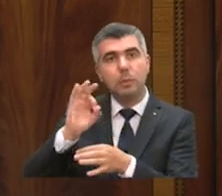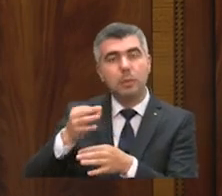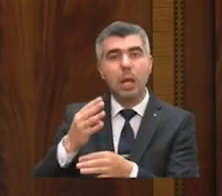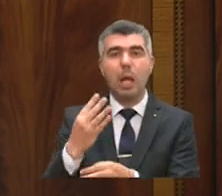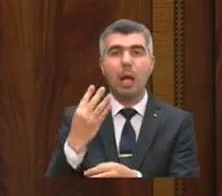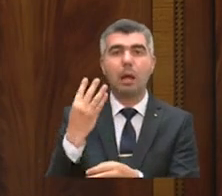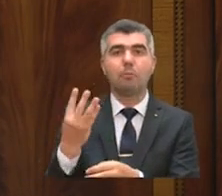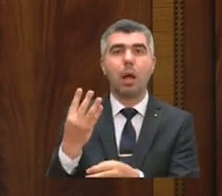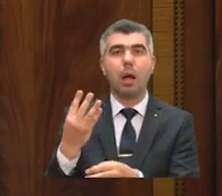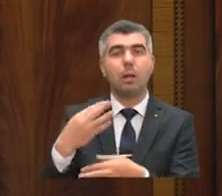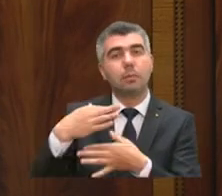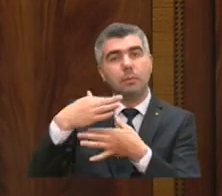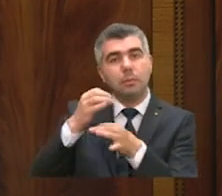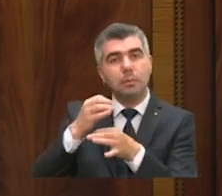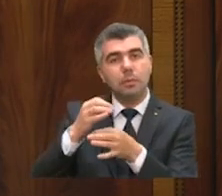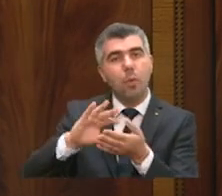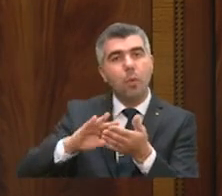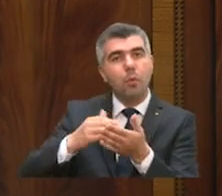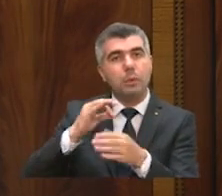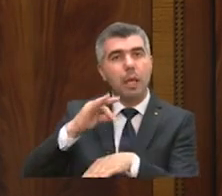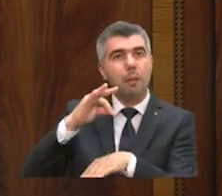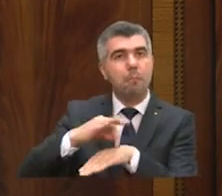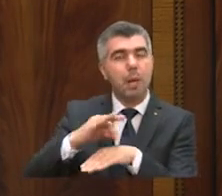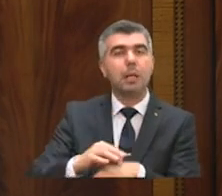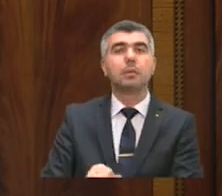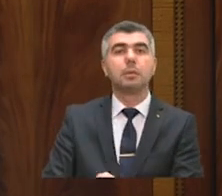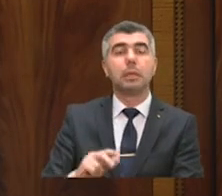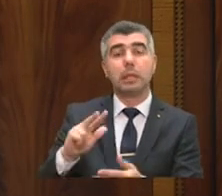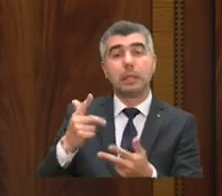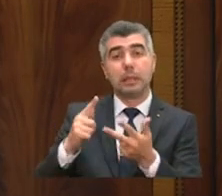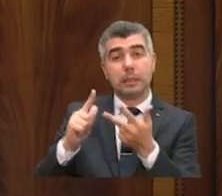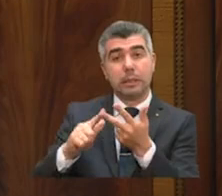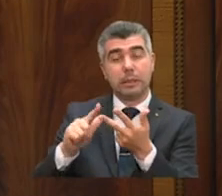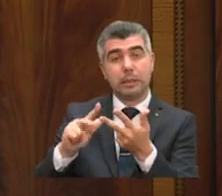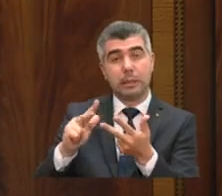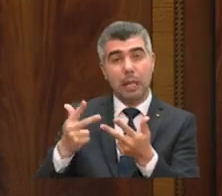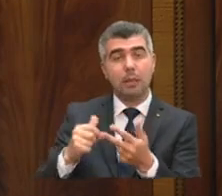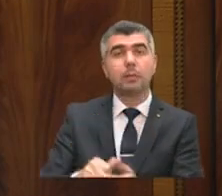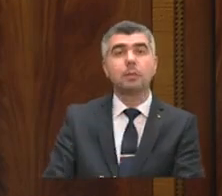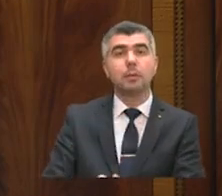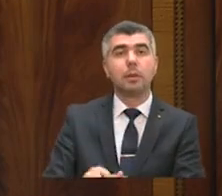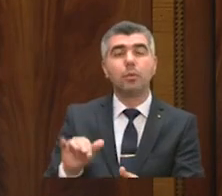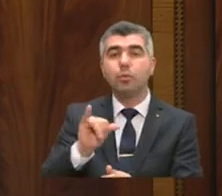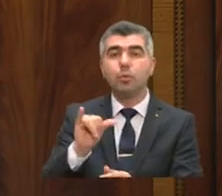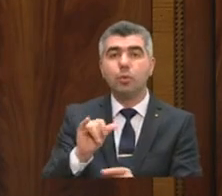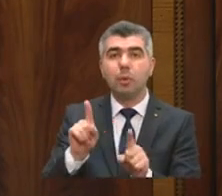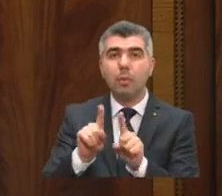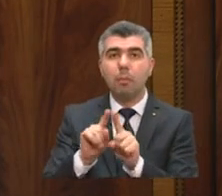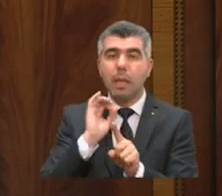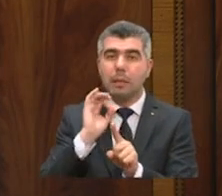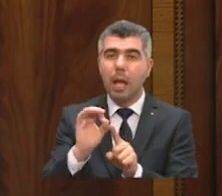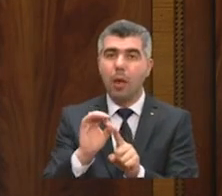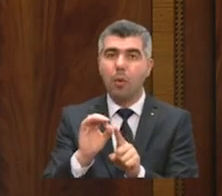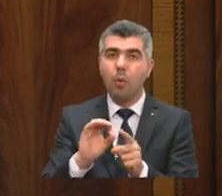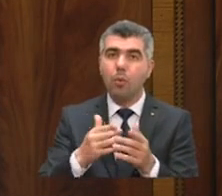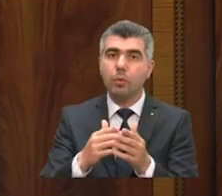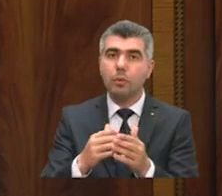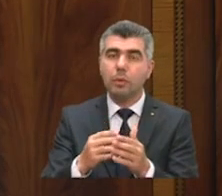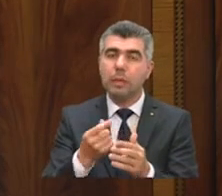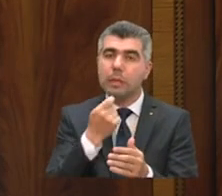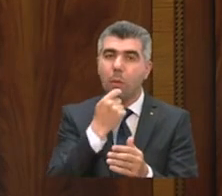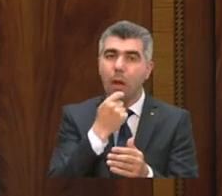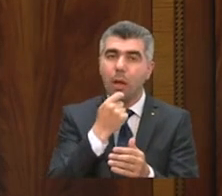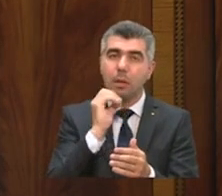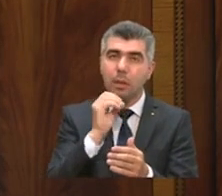المختبرات اللي كيقوموا بهذا التشخيص ديال هذا المرض. ثالثا كذلك كيفاش يمكننا نتعاملوا معاه، وعندنا الطريقه باش نتعاملوا معاه. كيفاش نتعاملوا مع الناس اللي